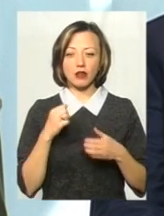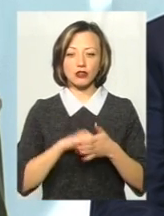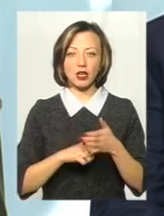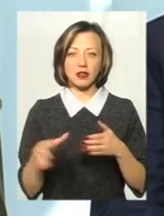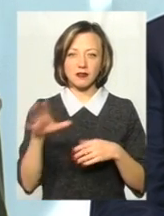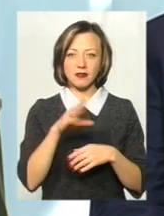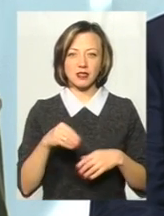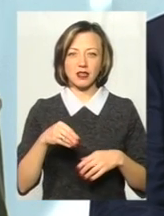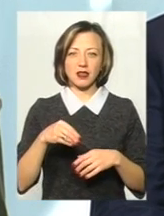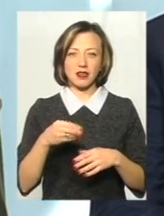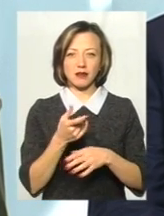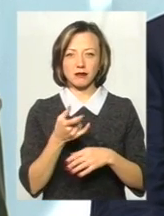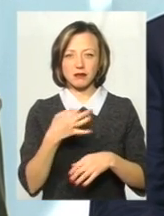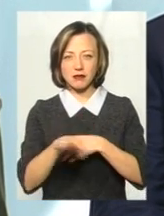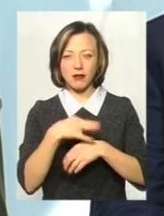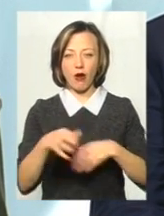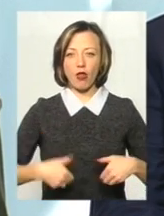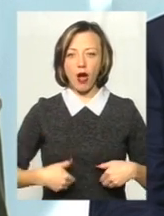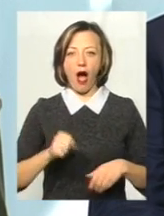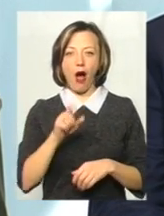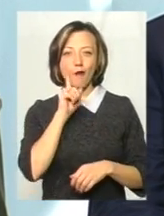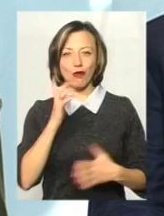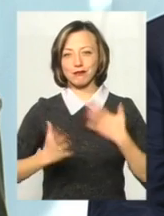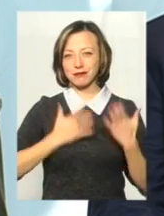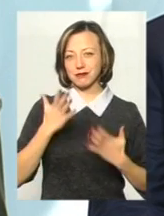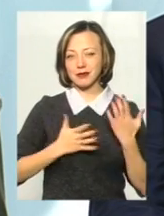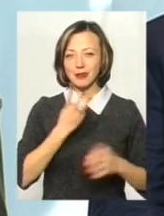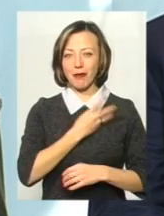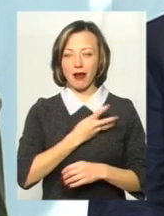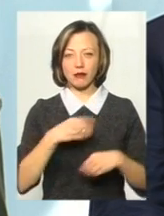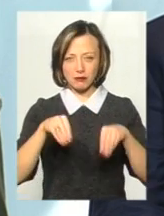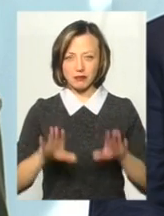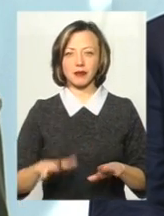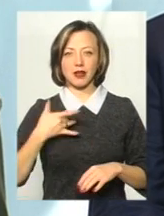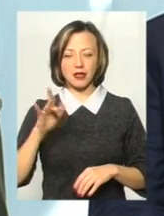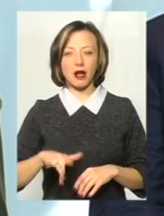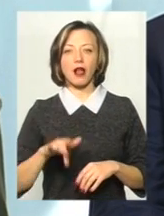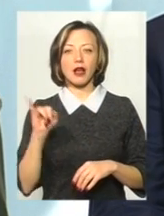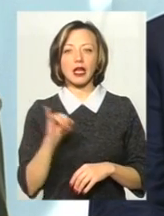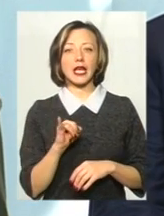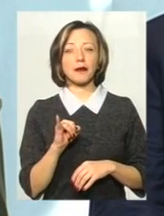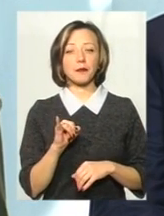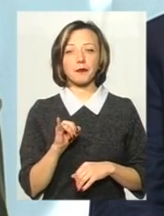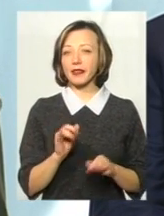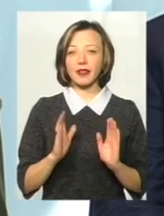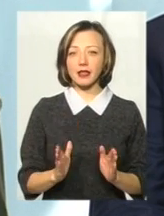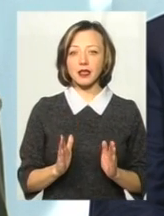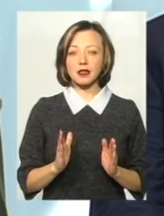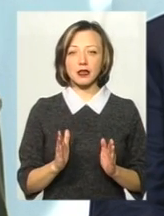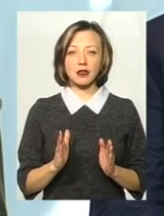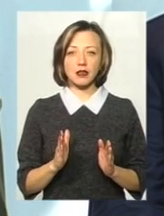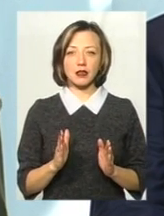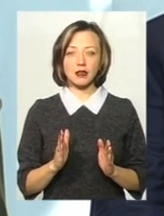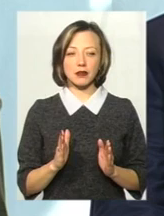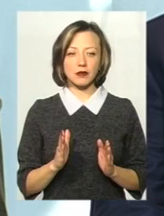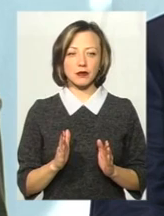вивезення, голодомори. А молодь, вона була запальна, і через те вона була така рішуча і радикальна. І, власне, не тільки голодування,